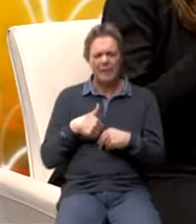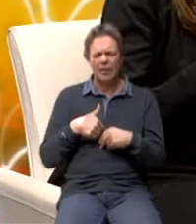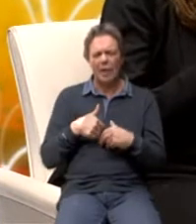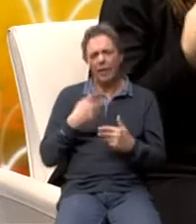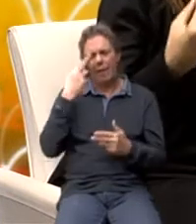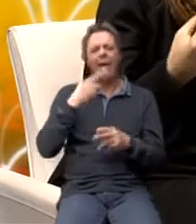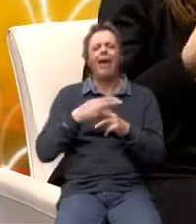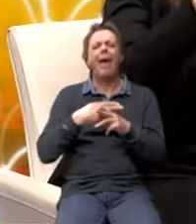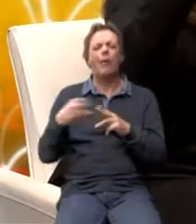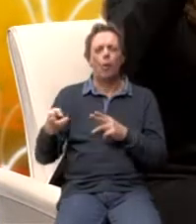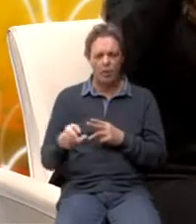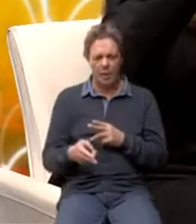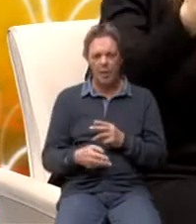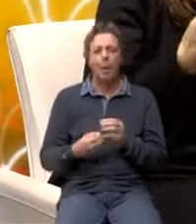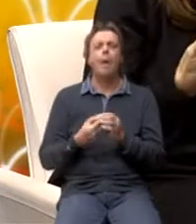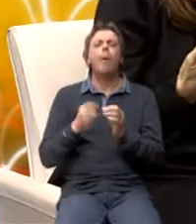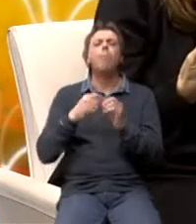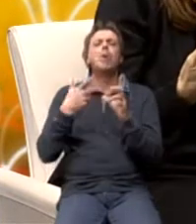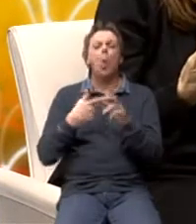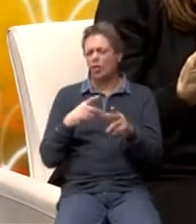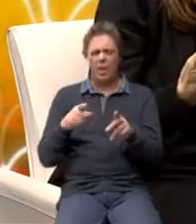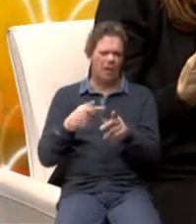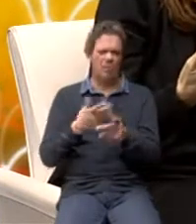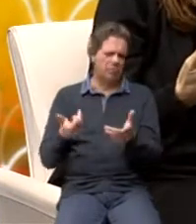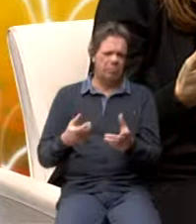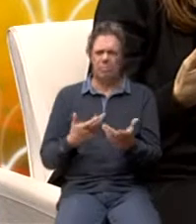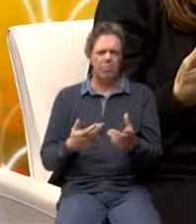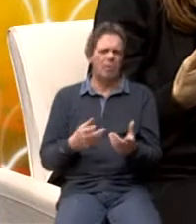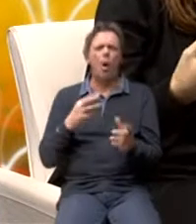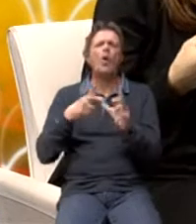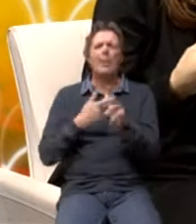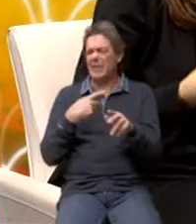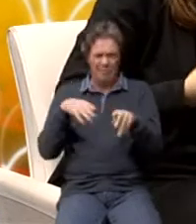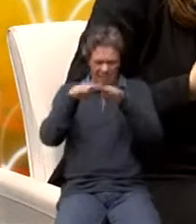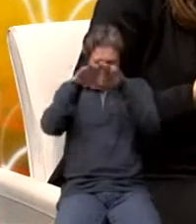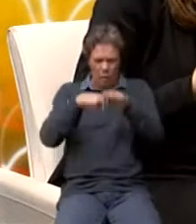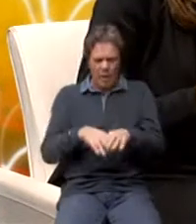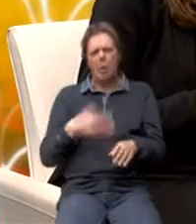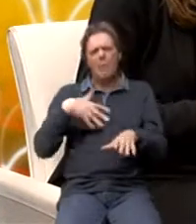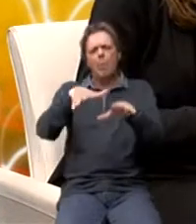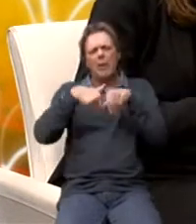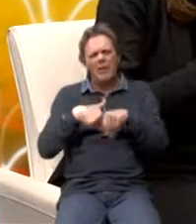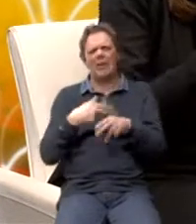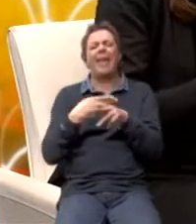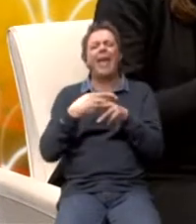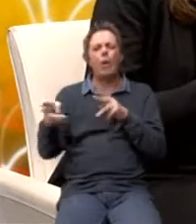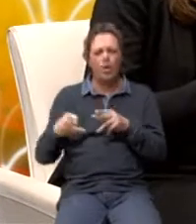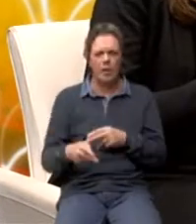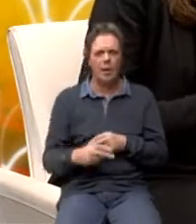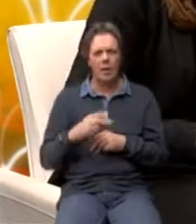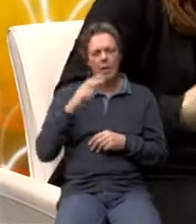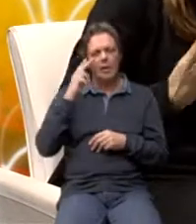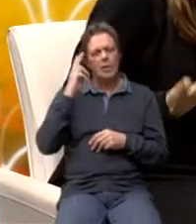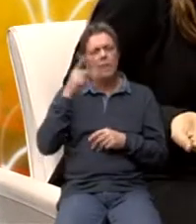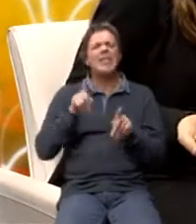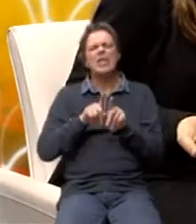to je 834 u jednom prilogu, vidjet ćete popis svih na svim jezicima kako se kaže taj ekološki. Mi smo prihvatili ekološki, recimo Slovenci imaju